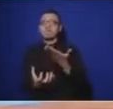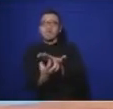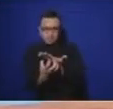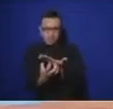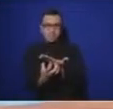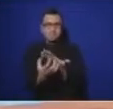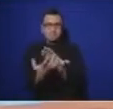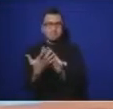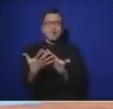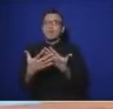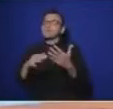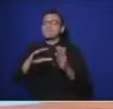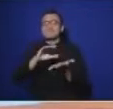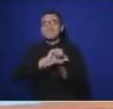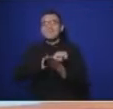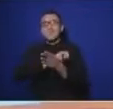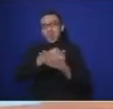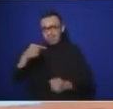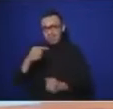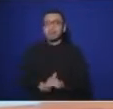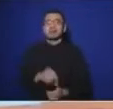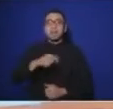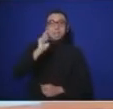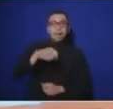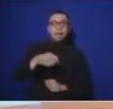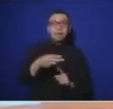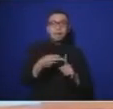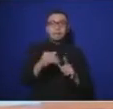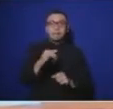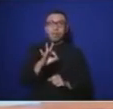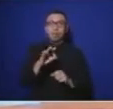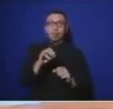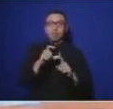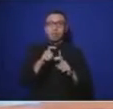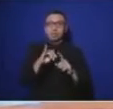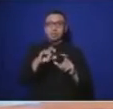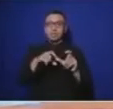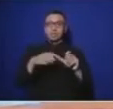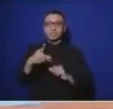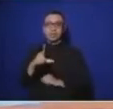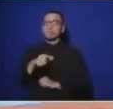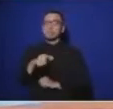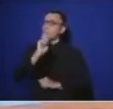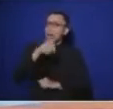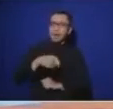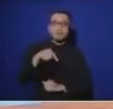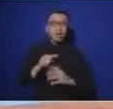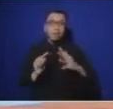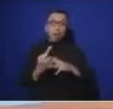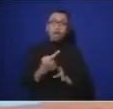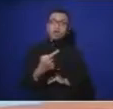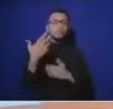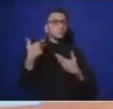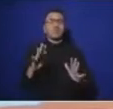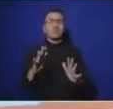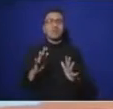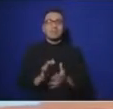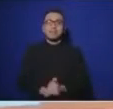biodiesel, pemakaian green fuel akan kita kerjakan. Sudah kita mulai dengan